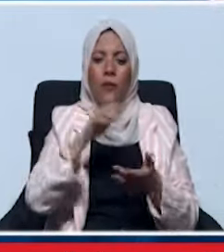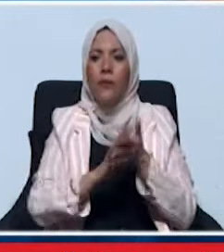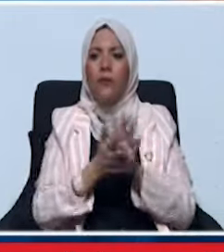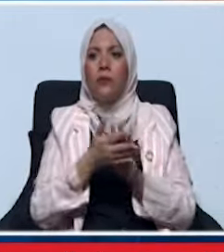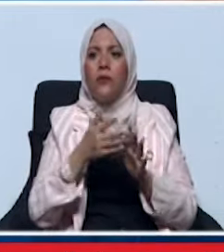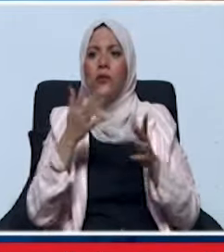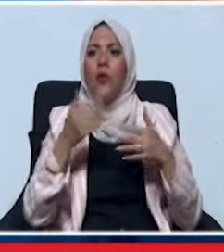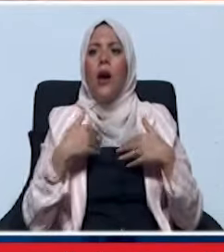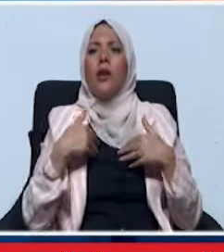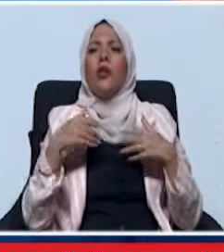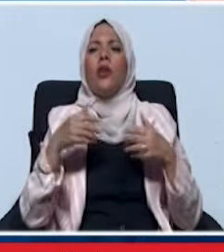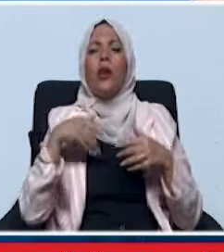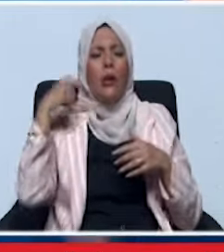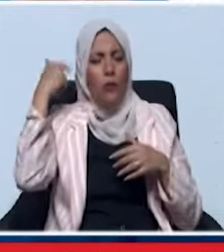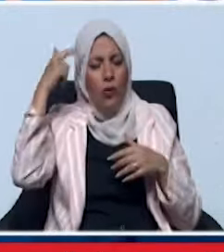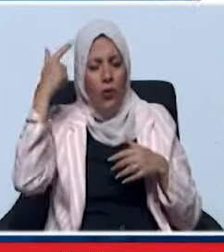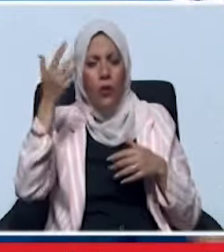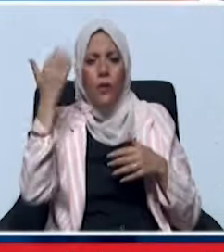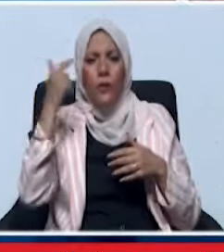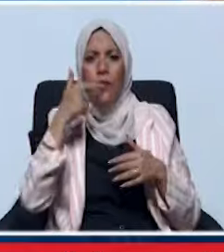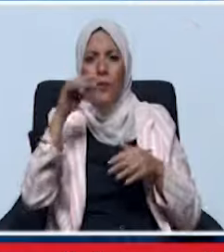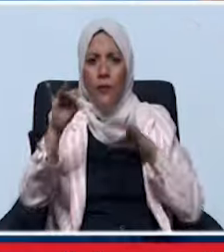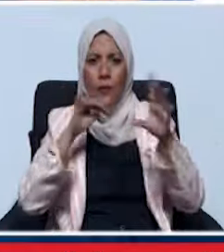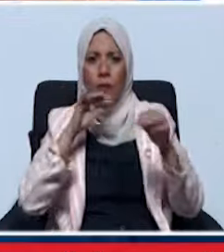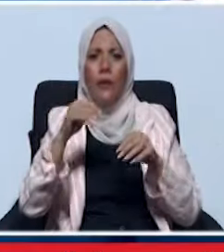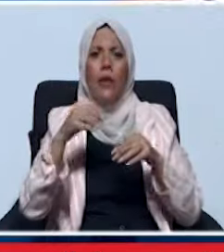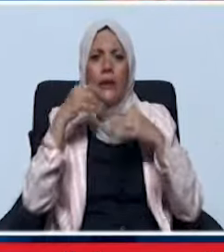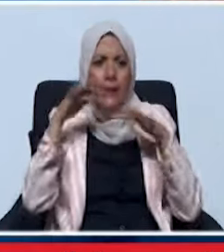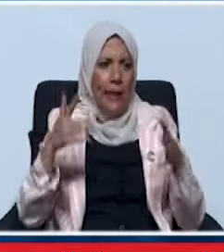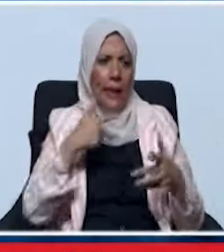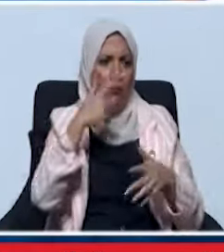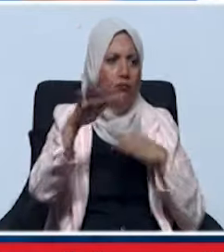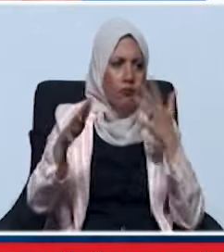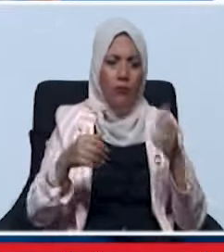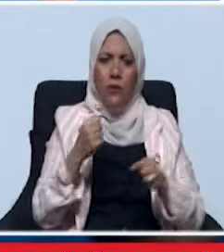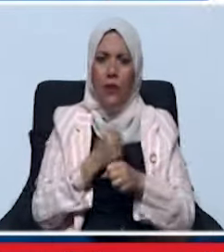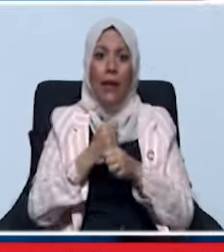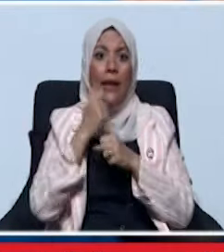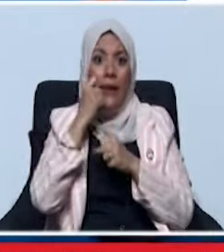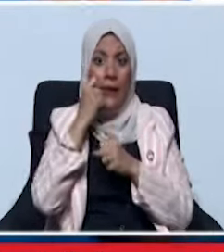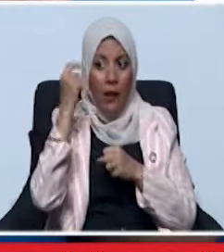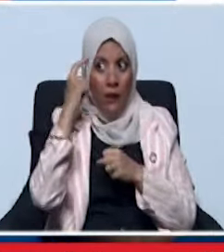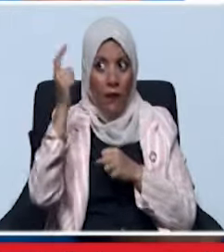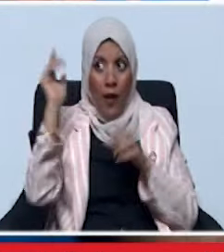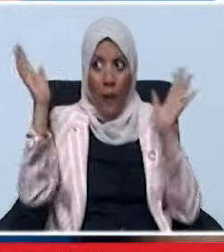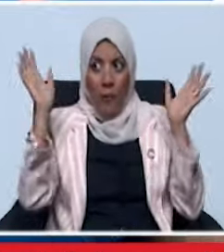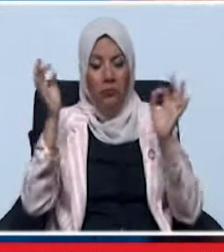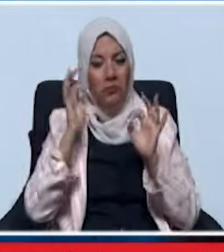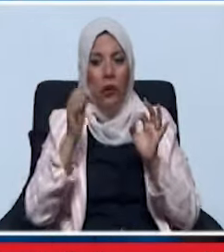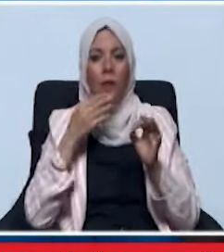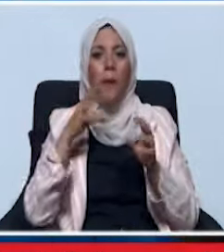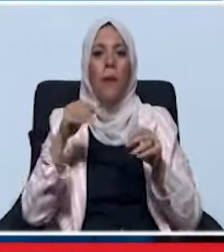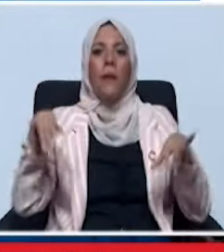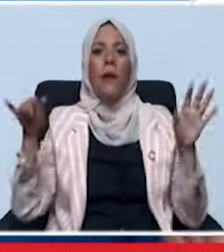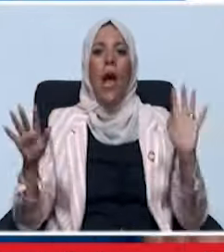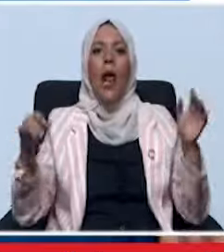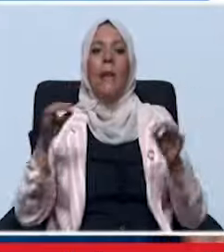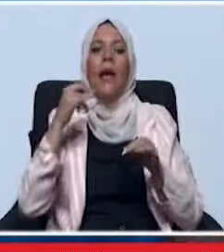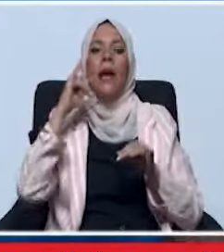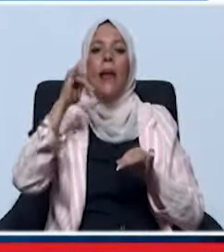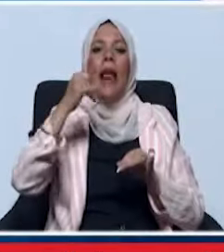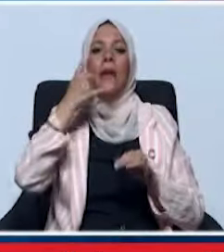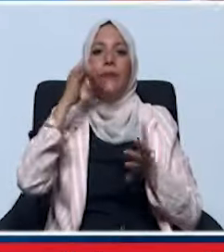ليا ذكريات كتيره قوي قوي قوي هحكيها لحضرتك على قطاع الانتاج وجمال قطاع الانتاج واداره قطاع الانتاج اللي كان خاليه من النحل عشان يسيبوا التراث اللي